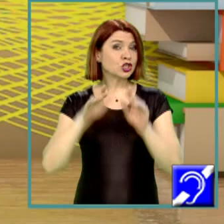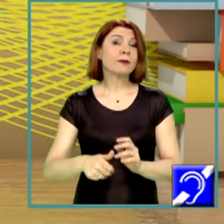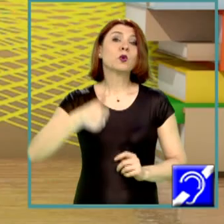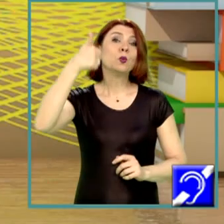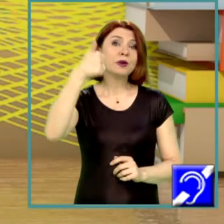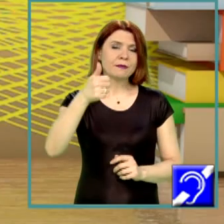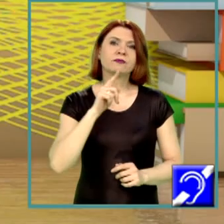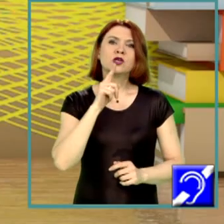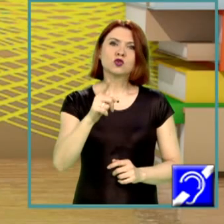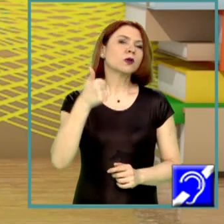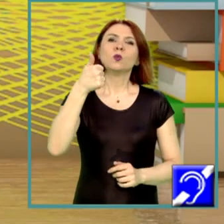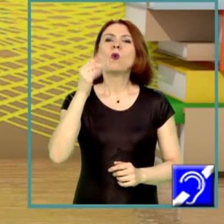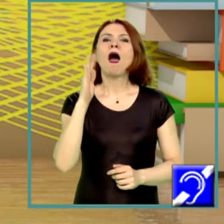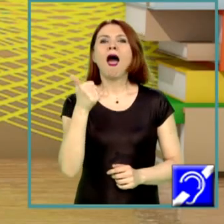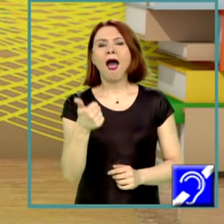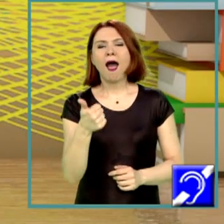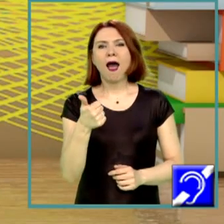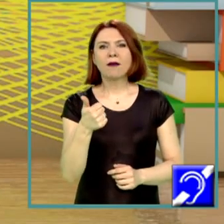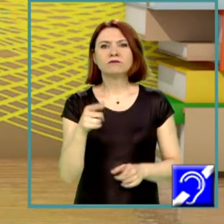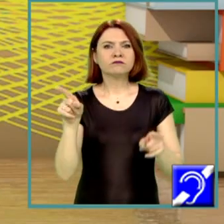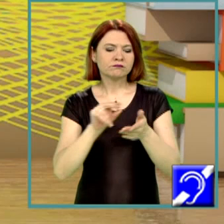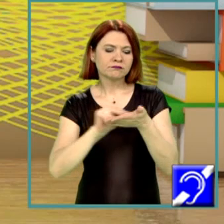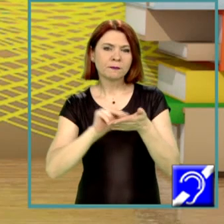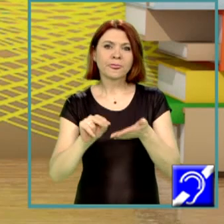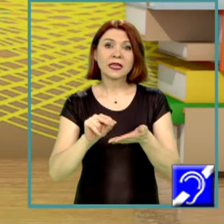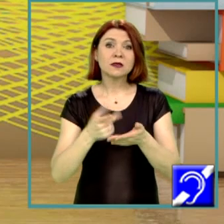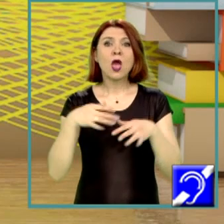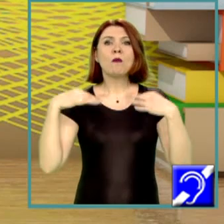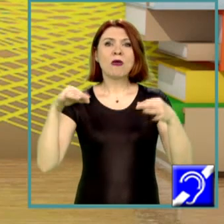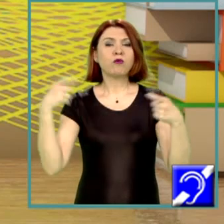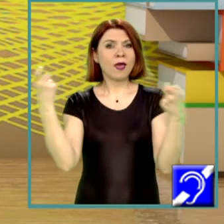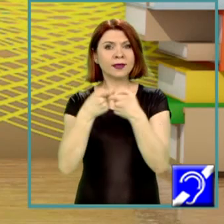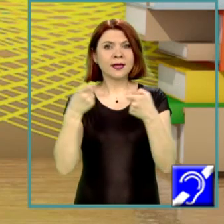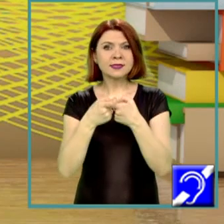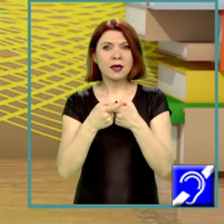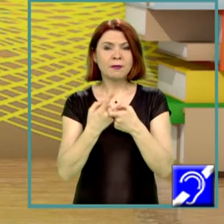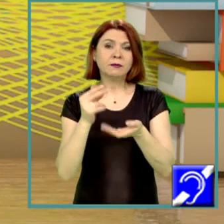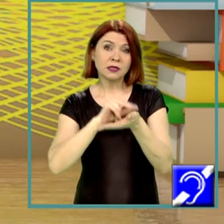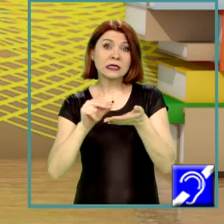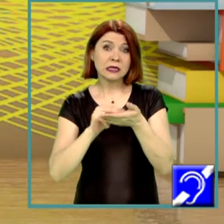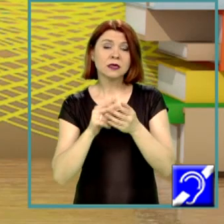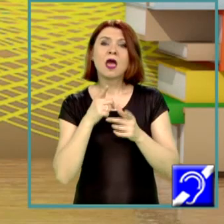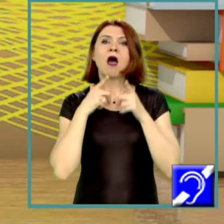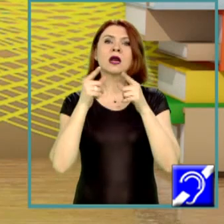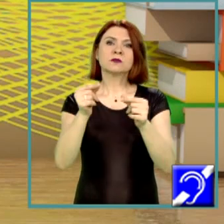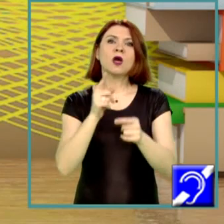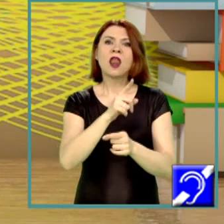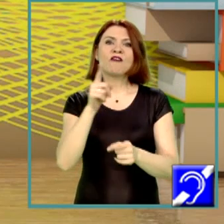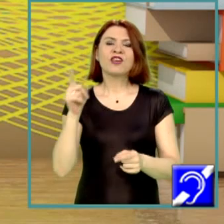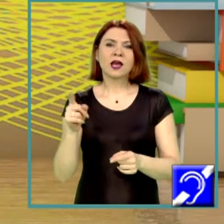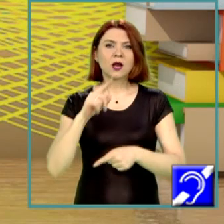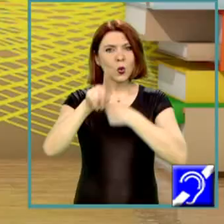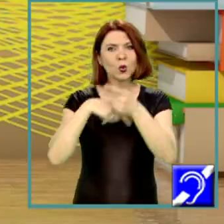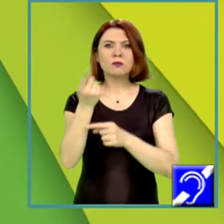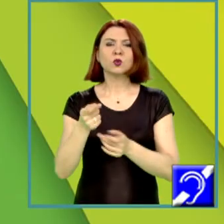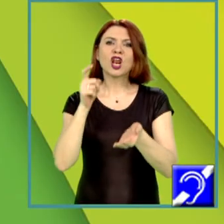prima subiectul un an are ca enunț să scrieți pe foaia de examen în enunțuri răspunsul la fiecare dintre următoarele